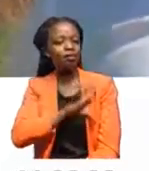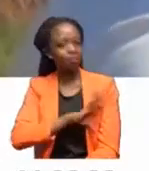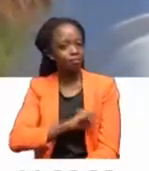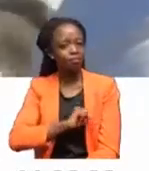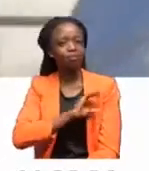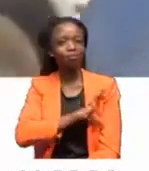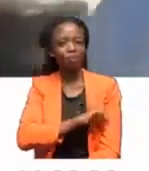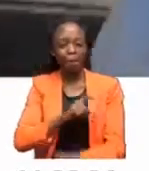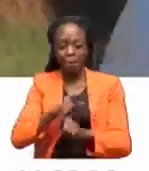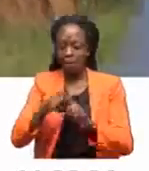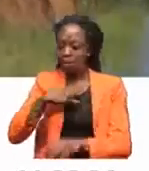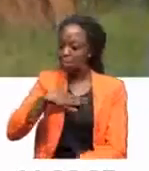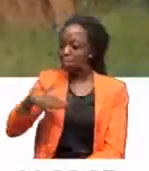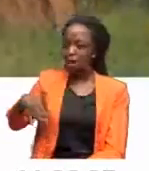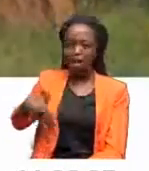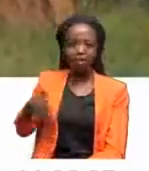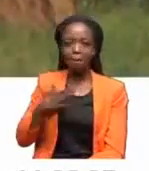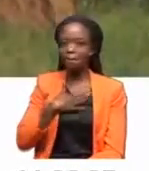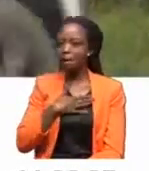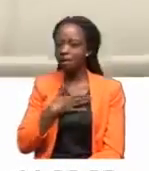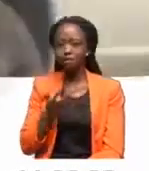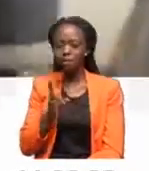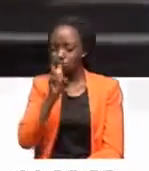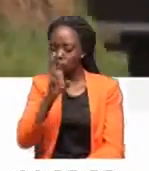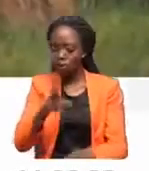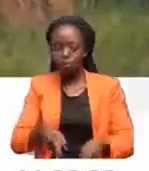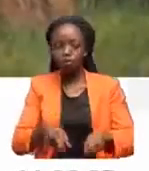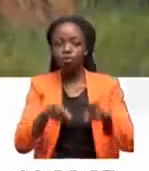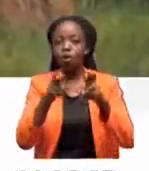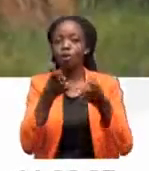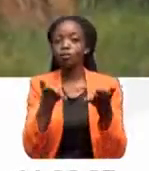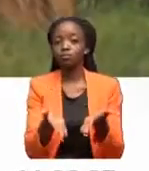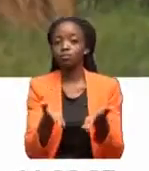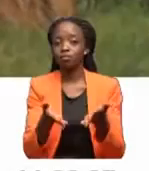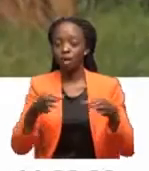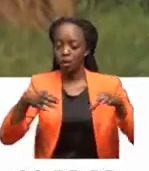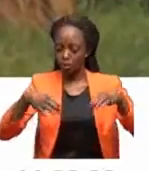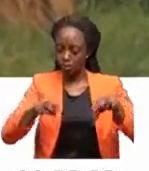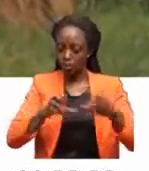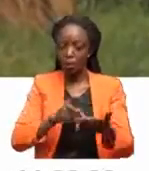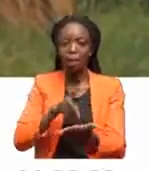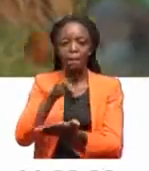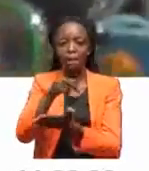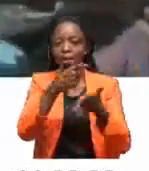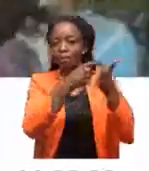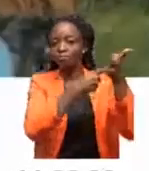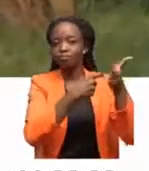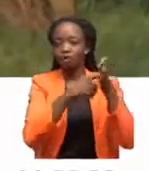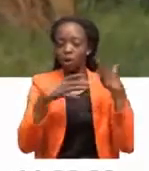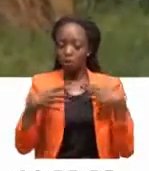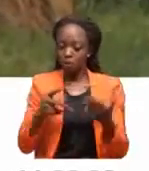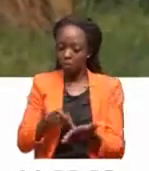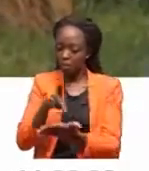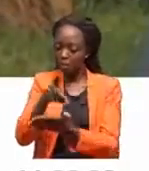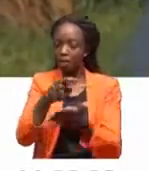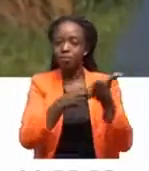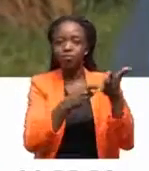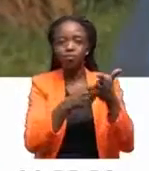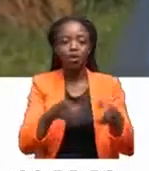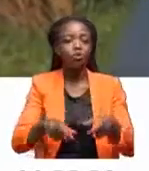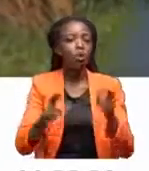ndugu yangu, angalia mambo ya barabara hapa Trans Nzoia. Bodaboda wanalipa ushuru, watu wanalipa ushuru, barabara ni